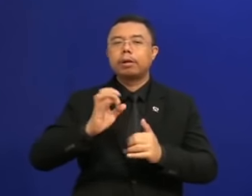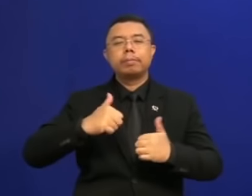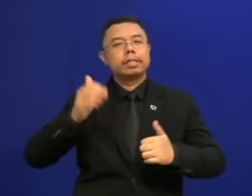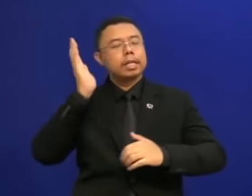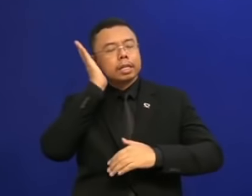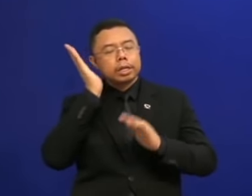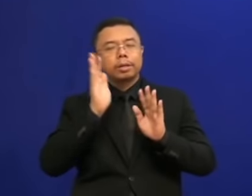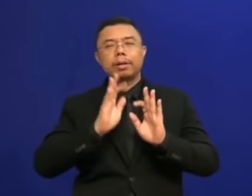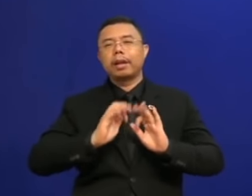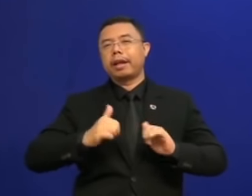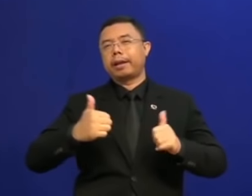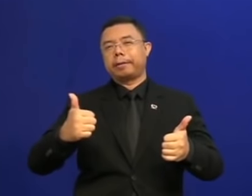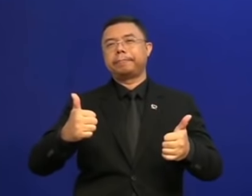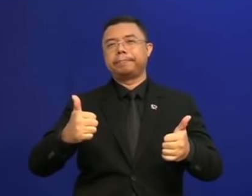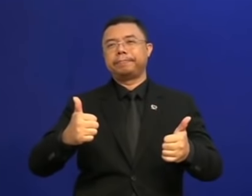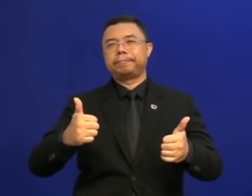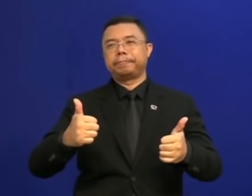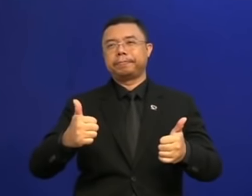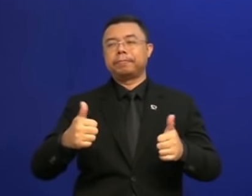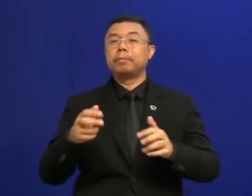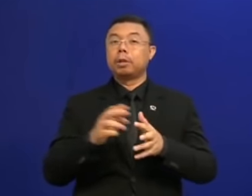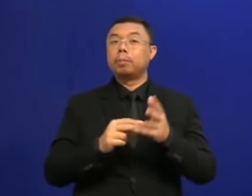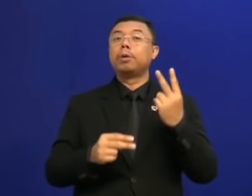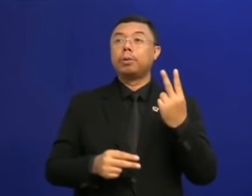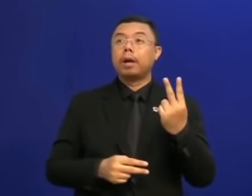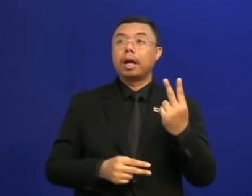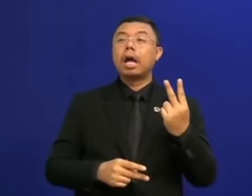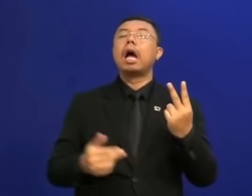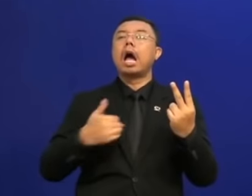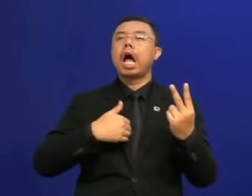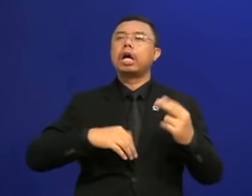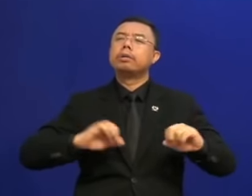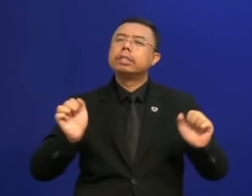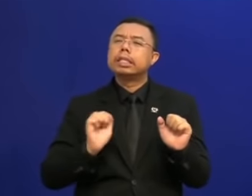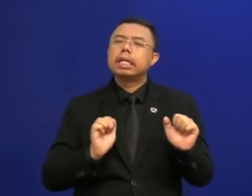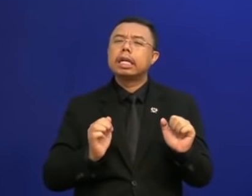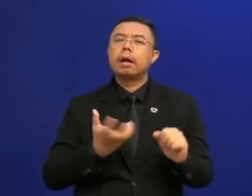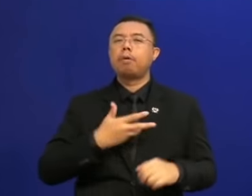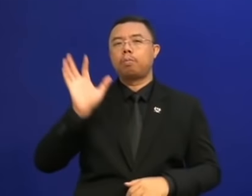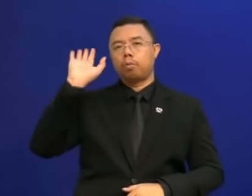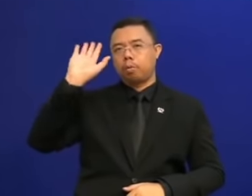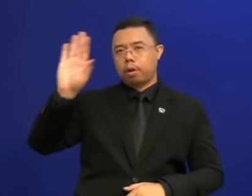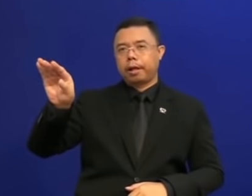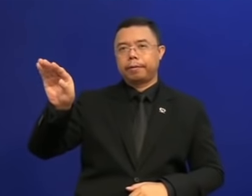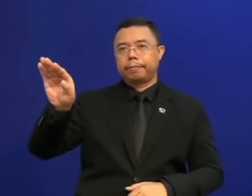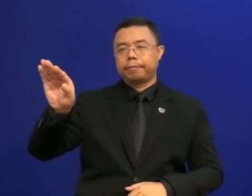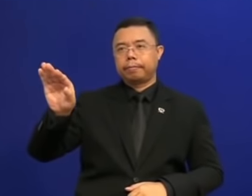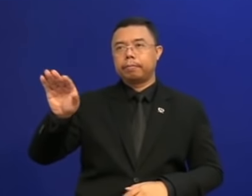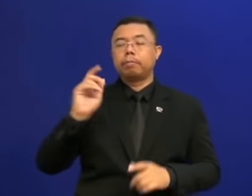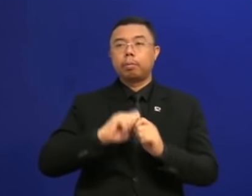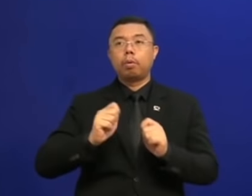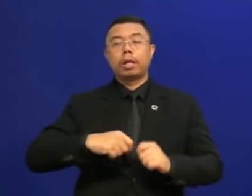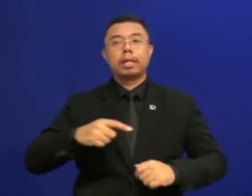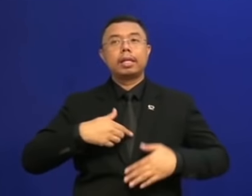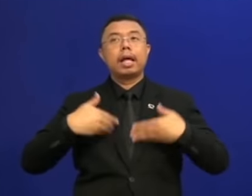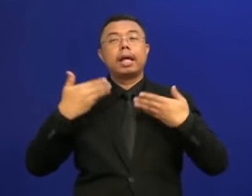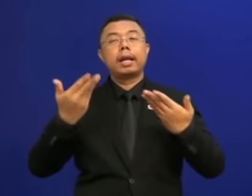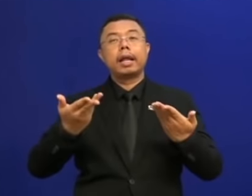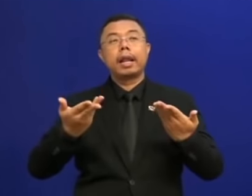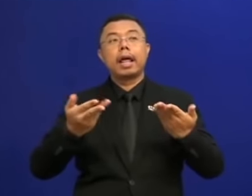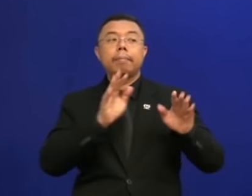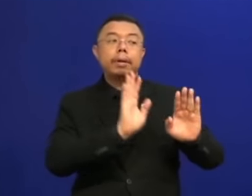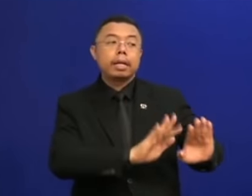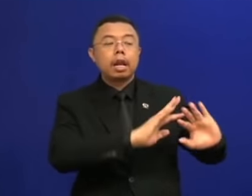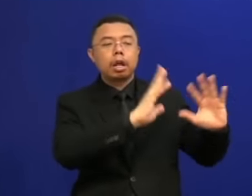bisa nyenyak tidur. Yang kedua, aku segera akan pulang. Membuat kita rela